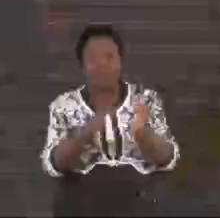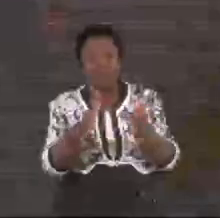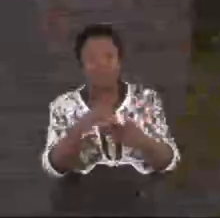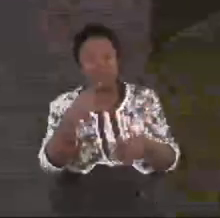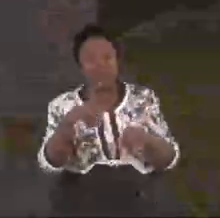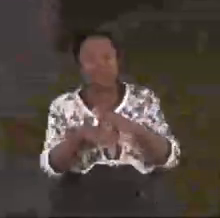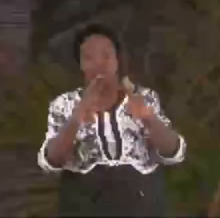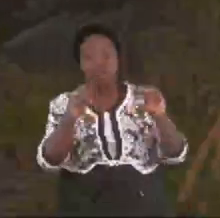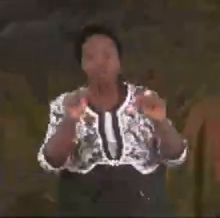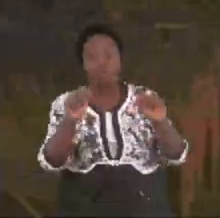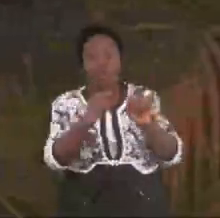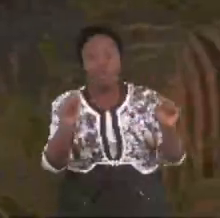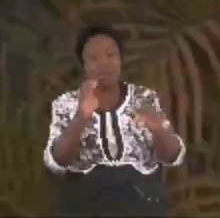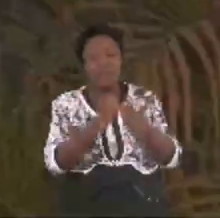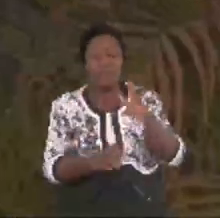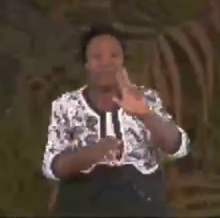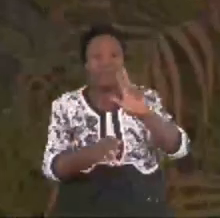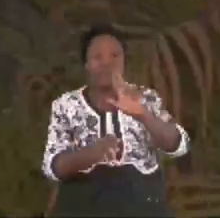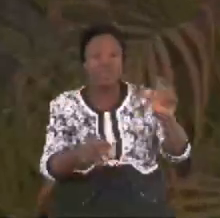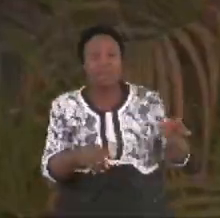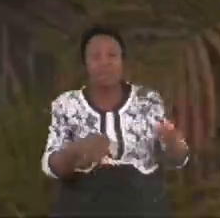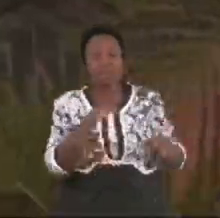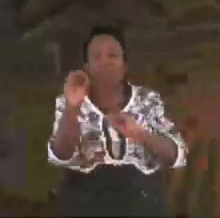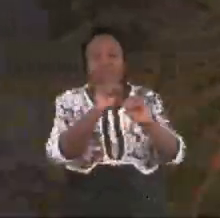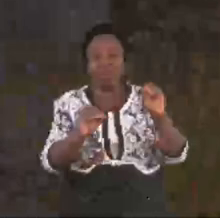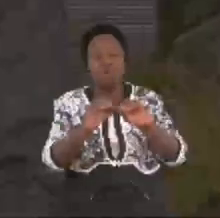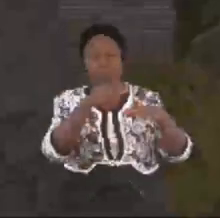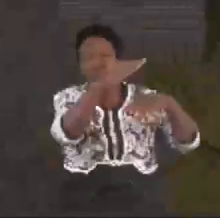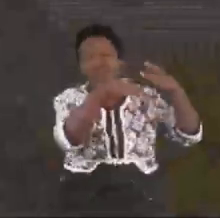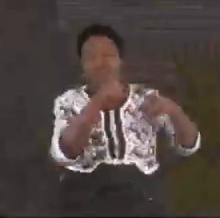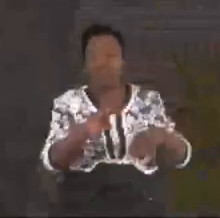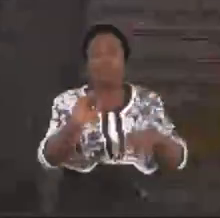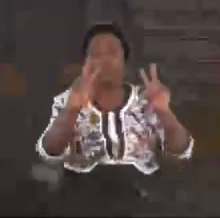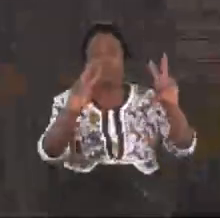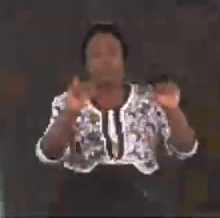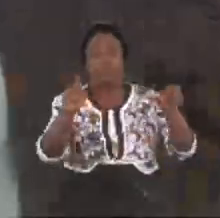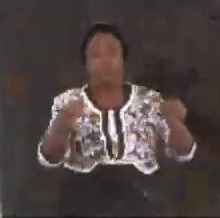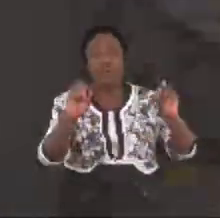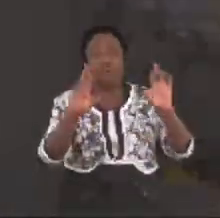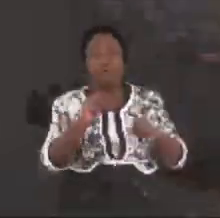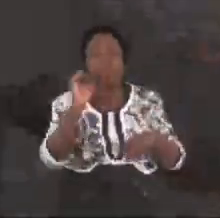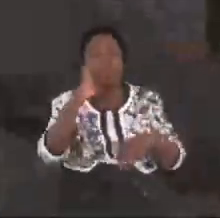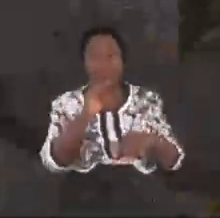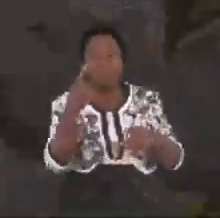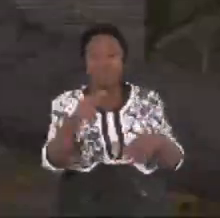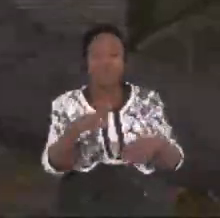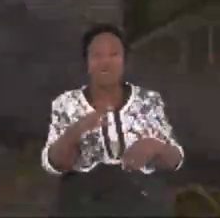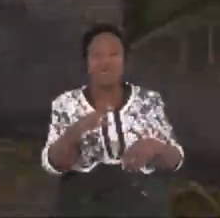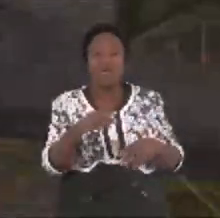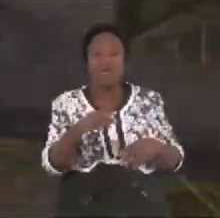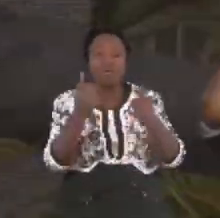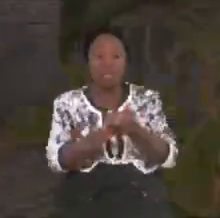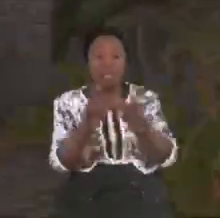dans Matthieu 23, race de vipères. Il était le précurseur Jean. Et Jésus